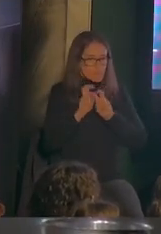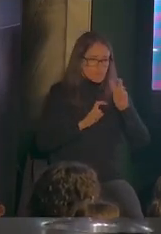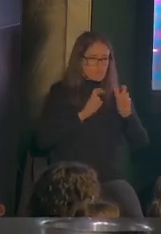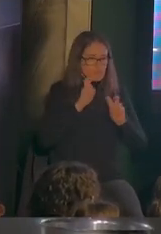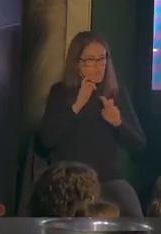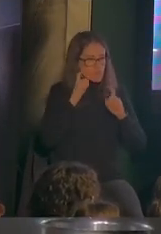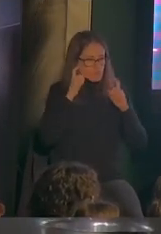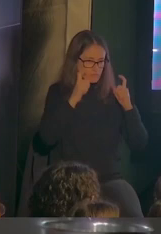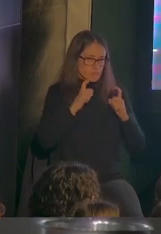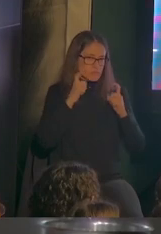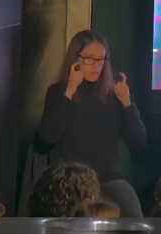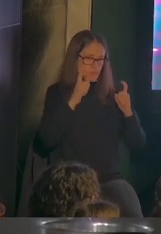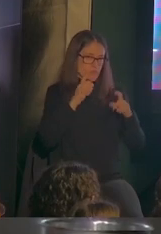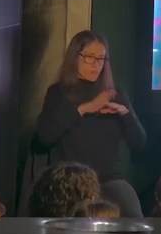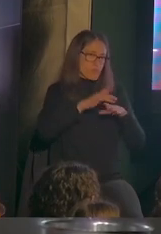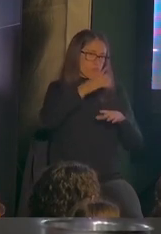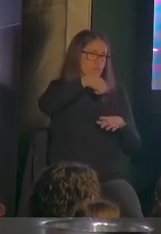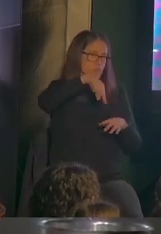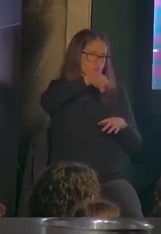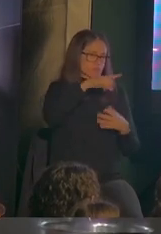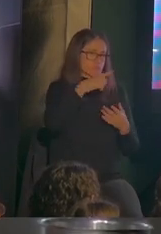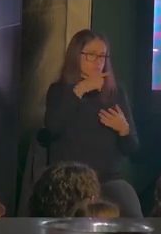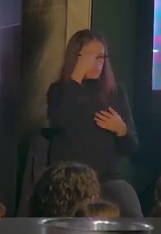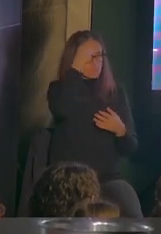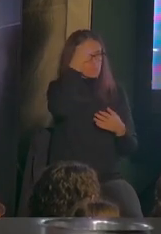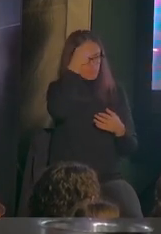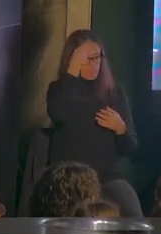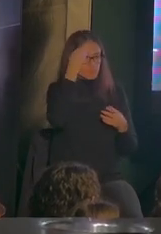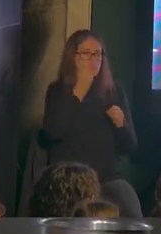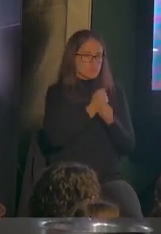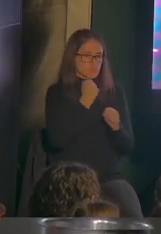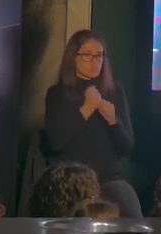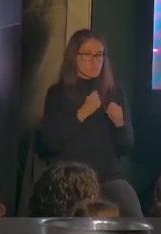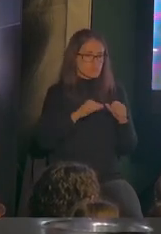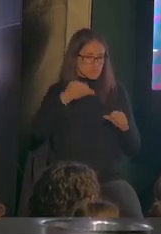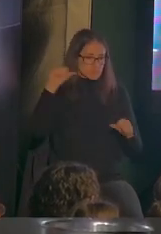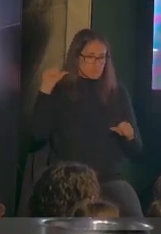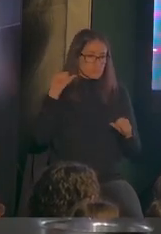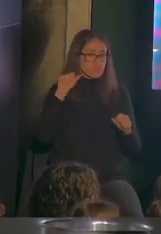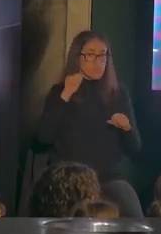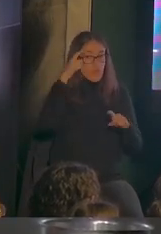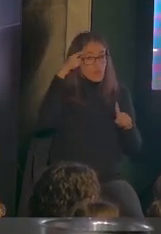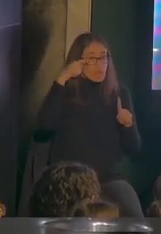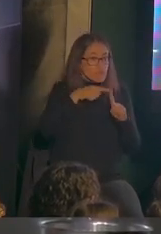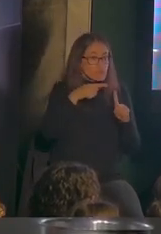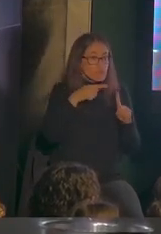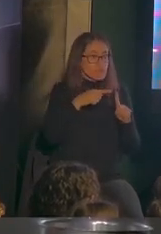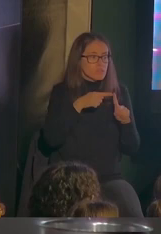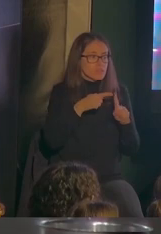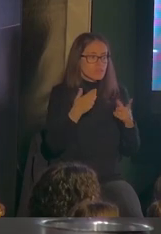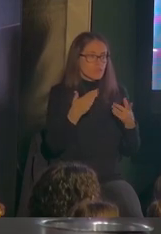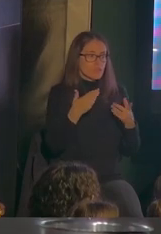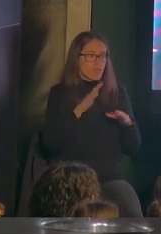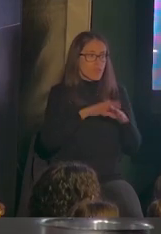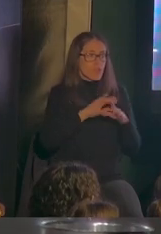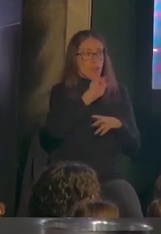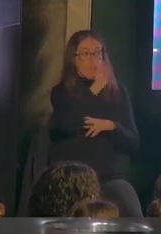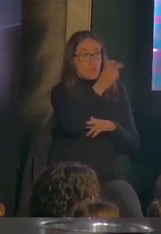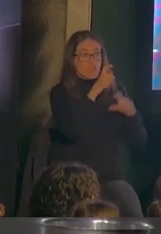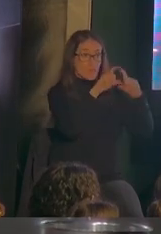vegueu que realment porta bastanta feina. I al final l'objectiu és que una altra